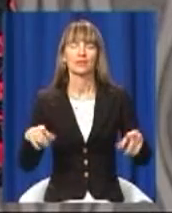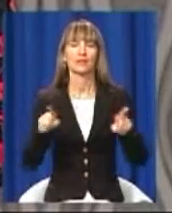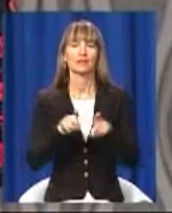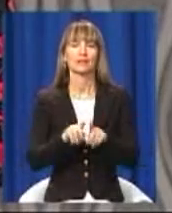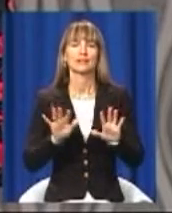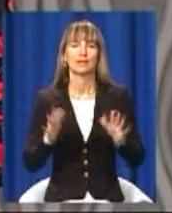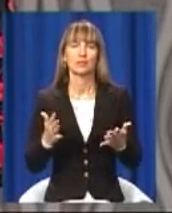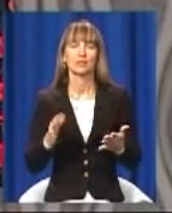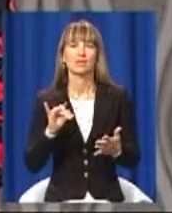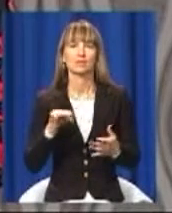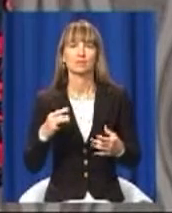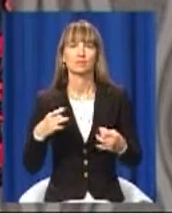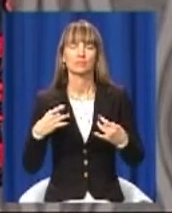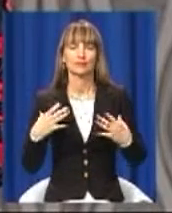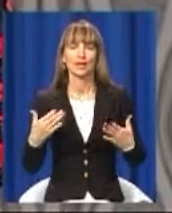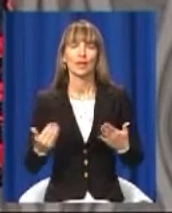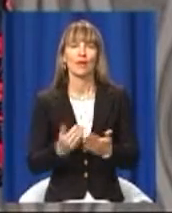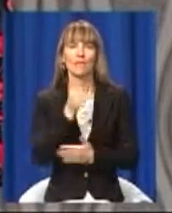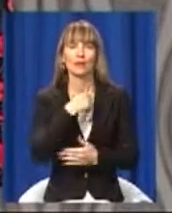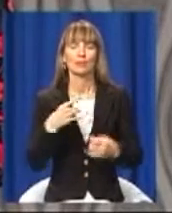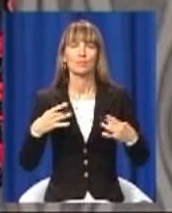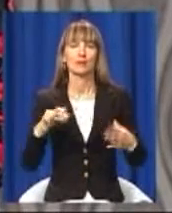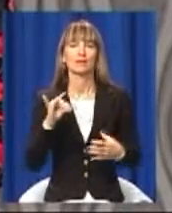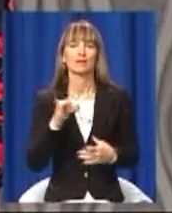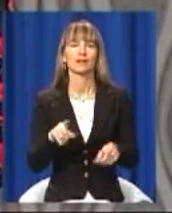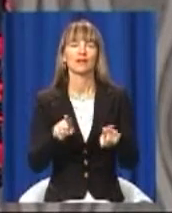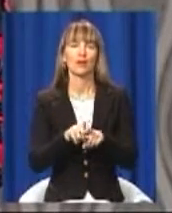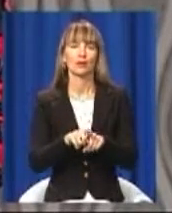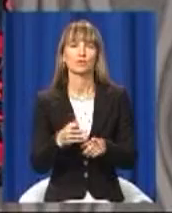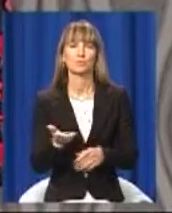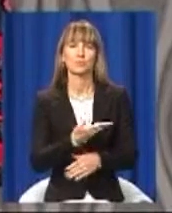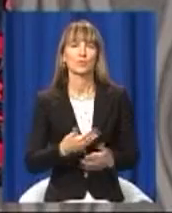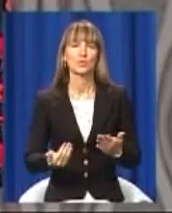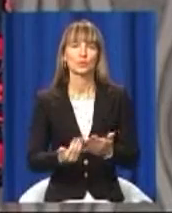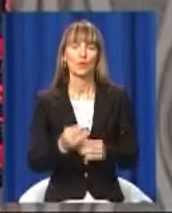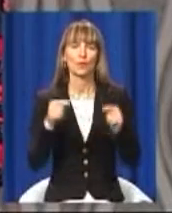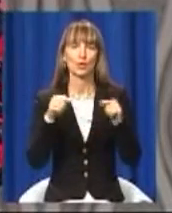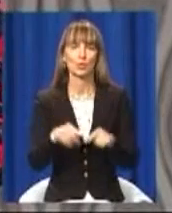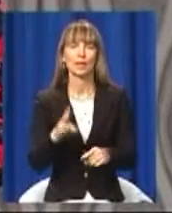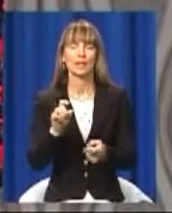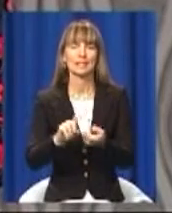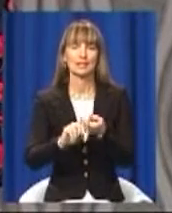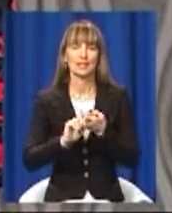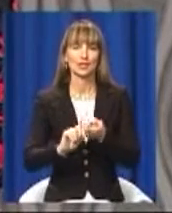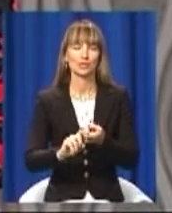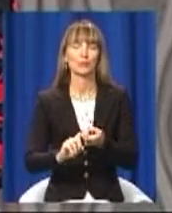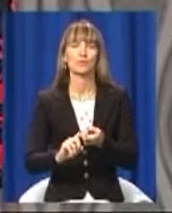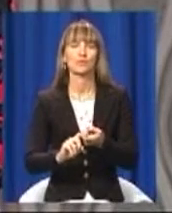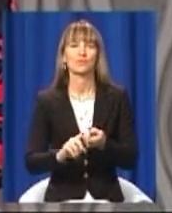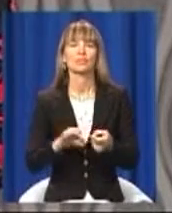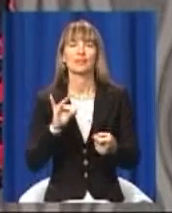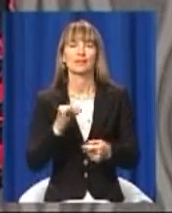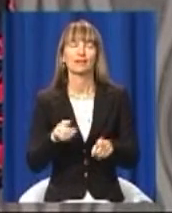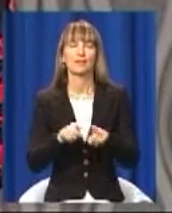такі події, святкові новорічні свята відзначала. Ну і також, власне, ми знову з вами тут на зв'язку, як то кажуть.